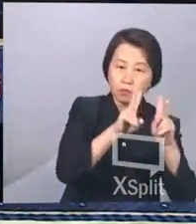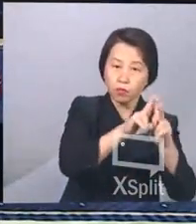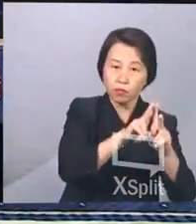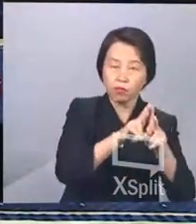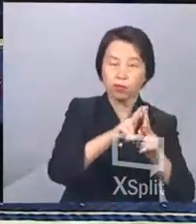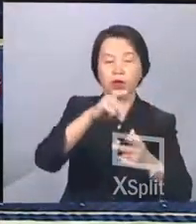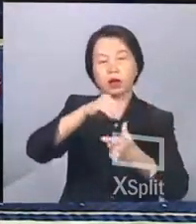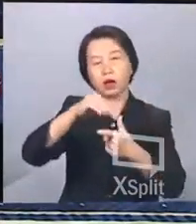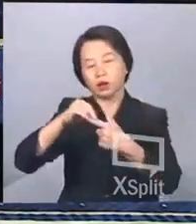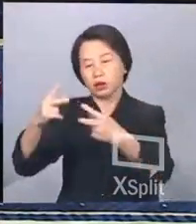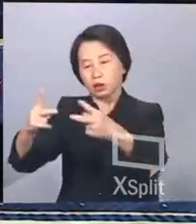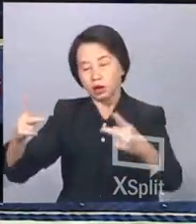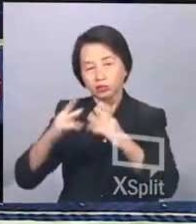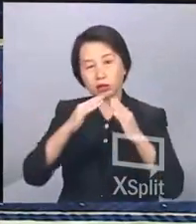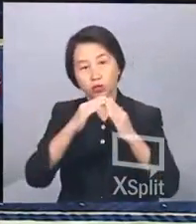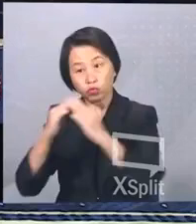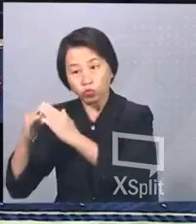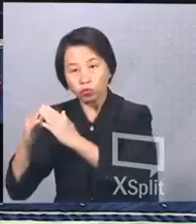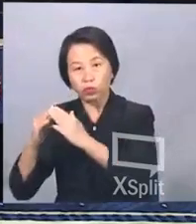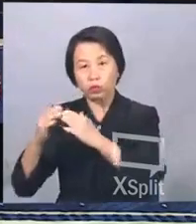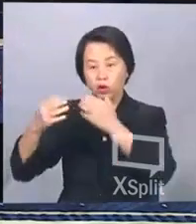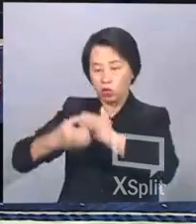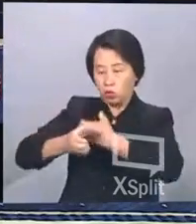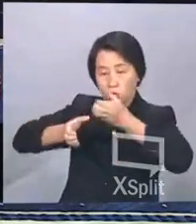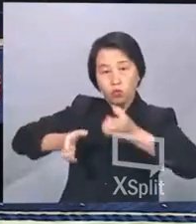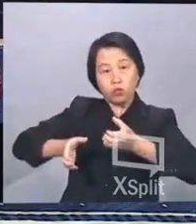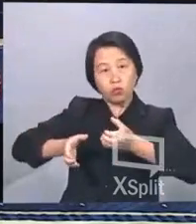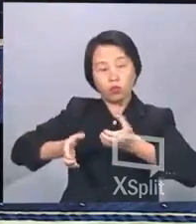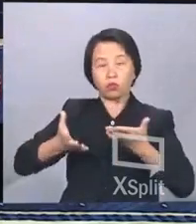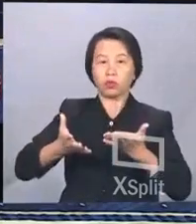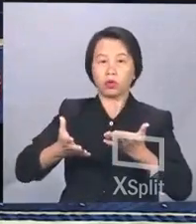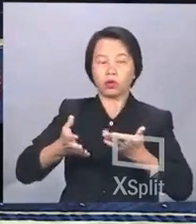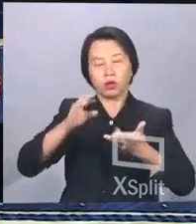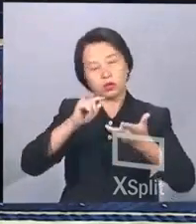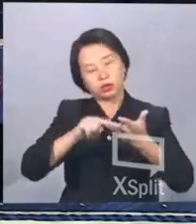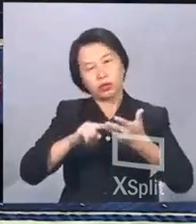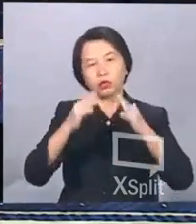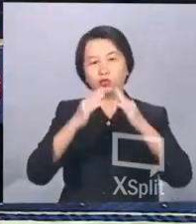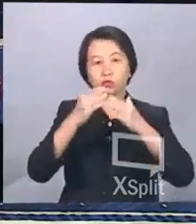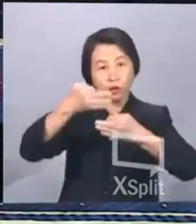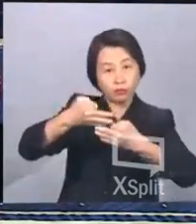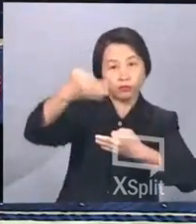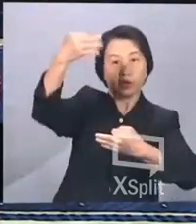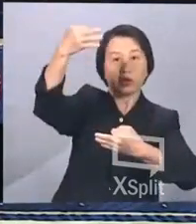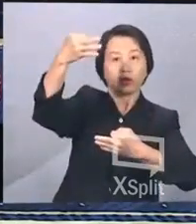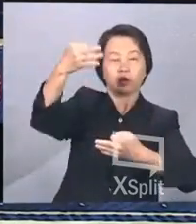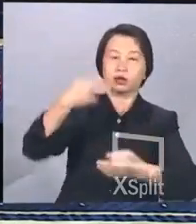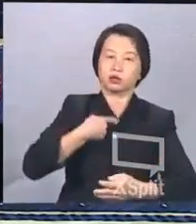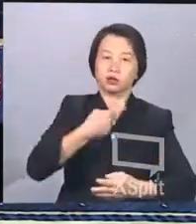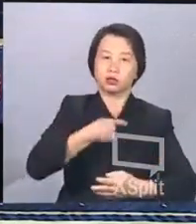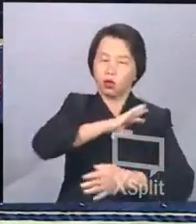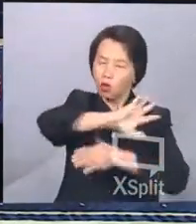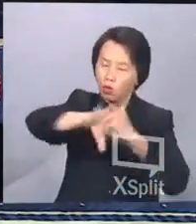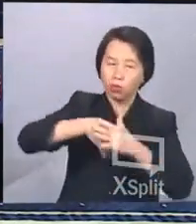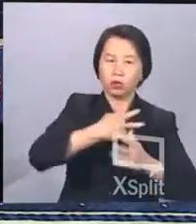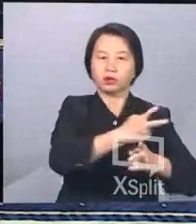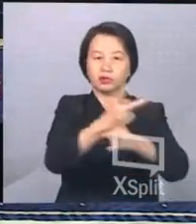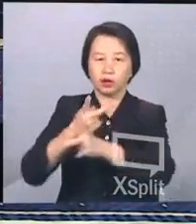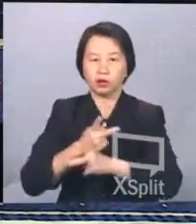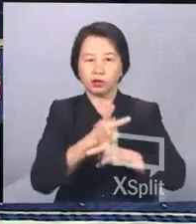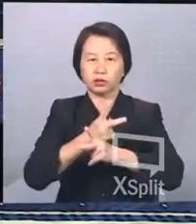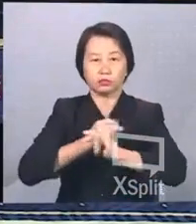di kawasan perumahan di Kondominium di rumah flat kita jaga